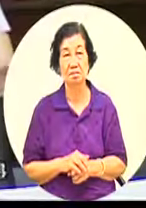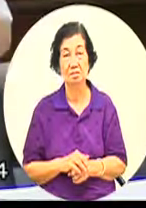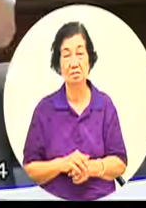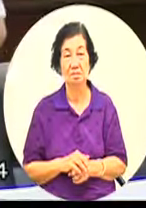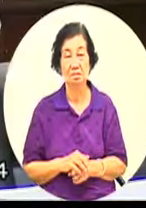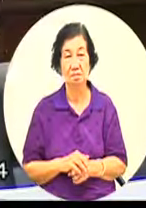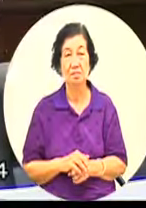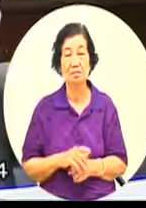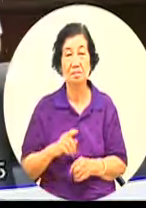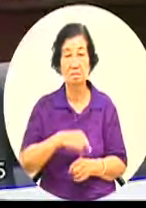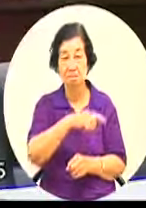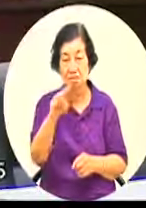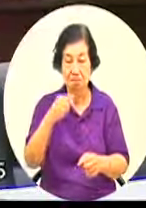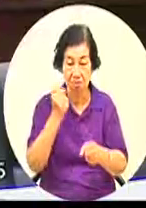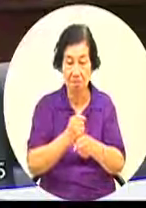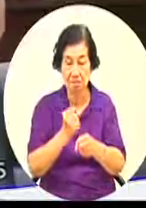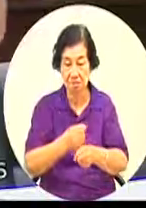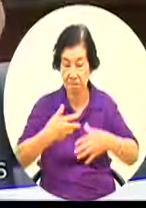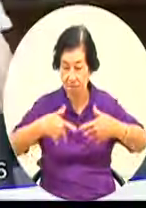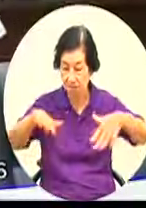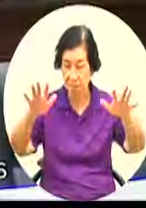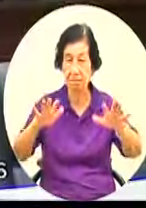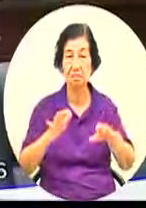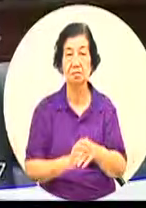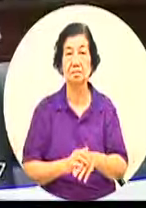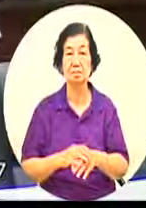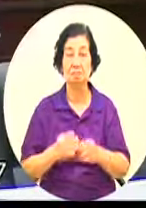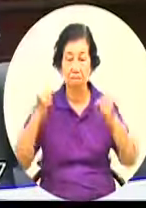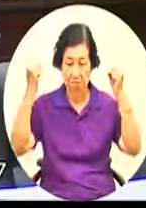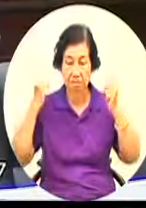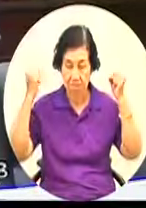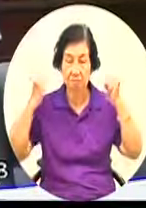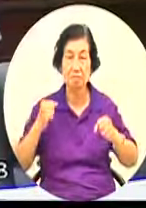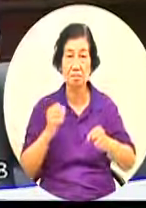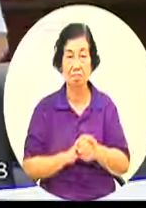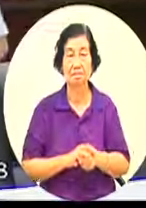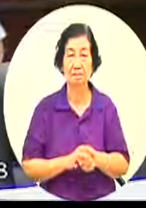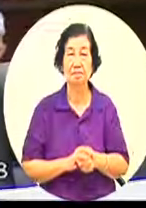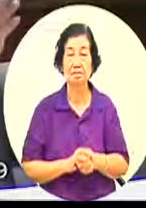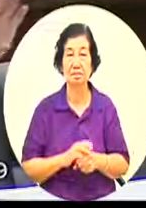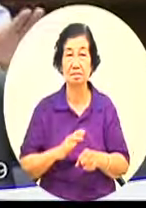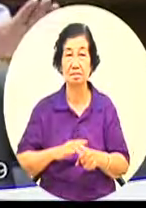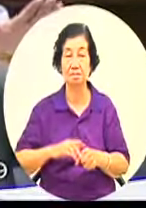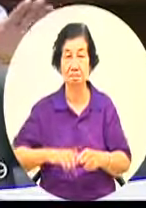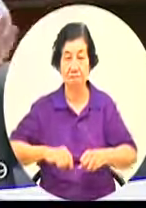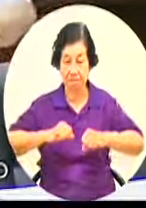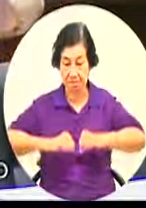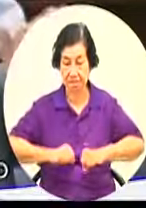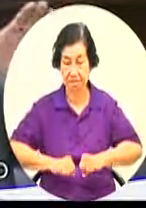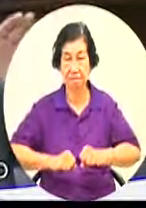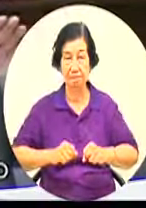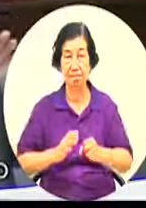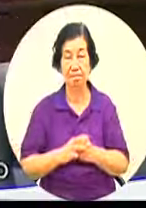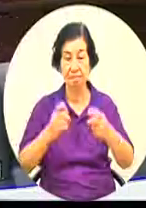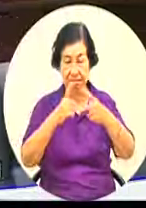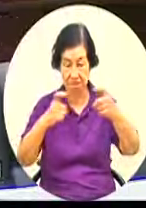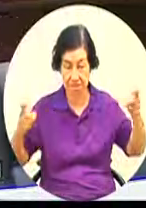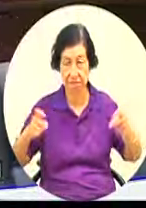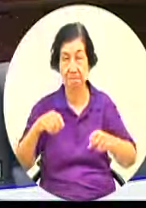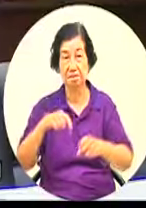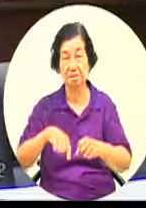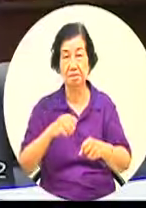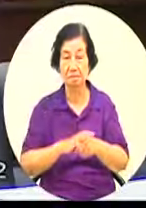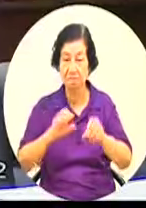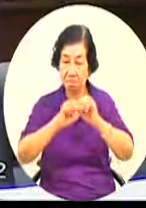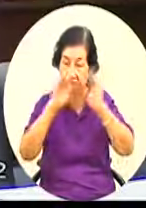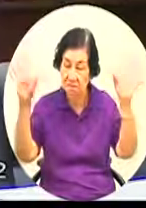班然后去做这样运动，政府更应该带头。这个健康城市，我觉得我们不是宣传假的，我们